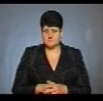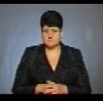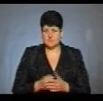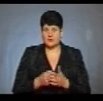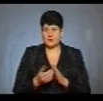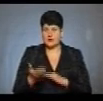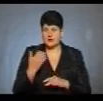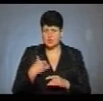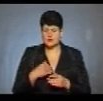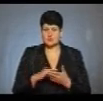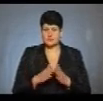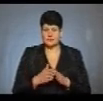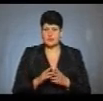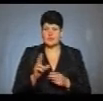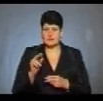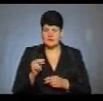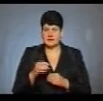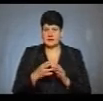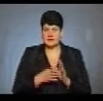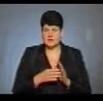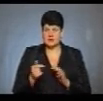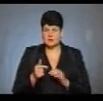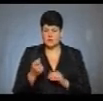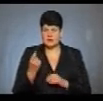раніше узгодженої дати, а саме до 19 грудня,